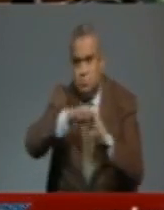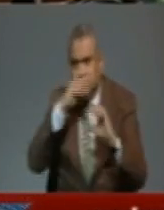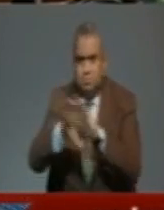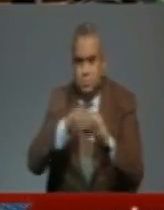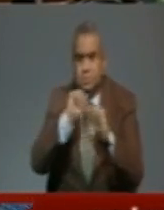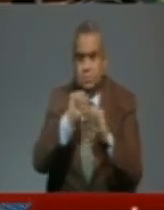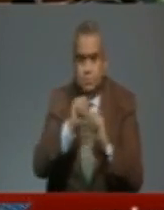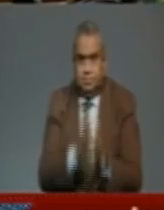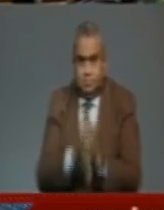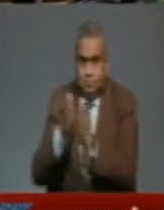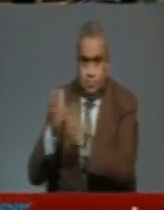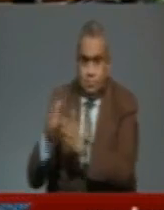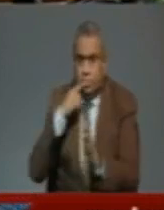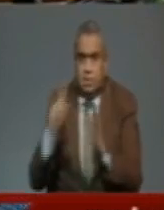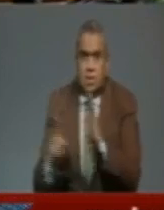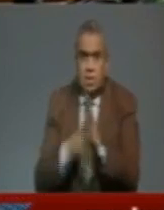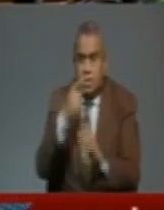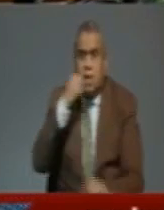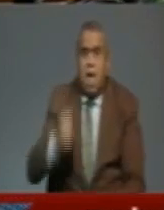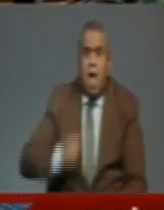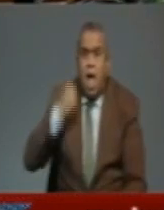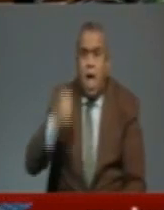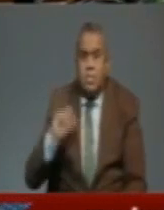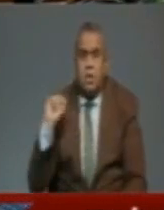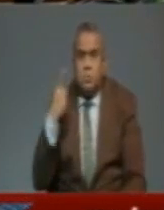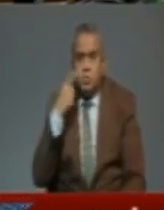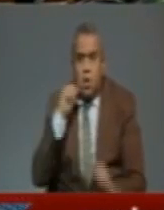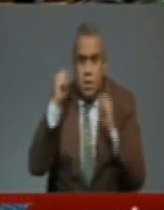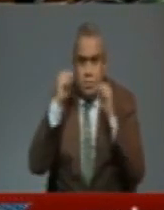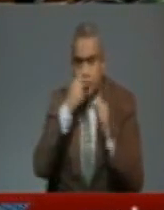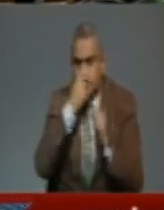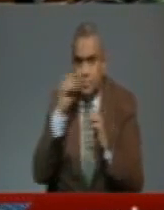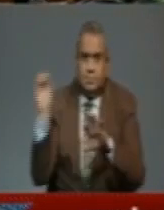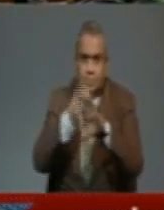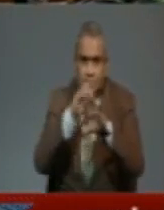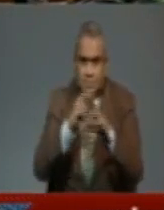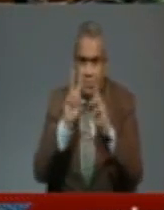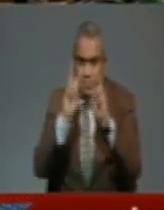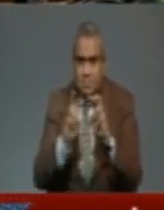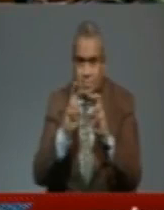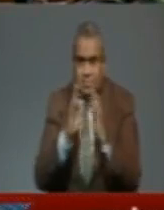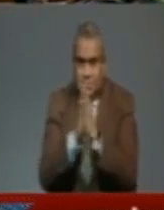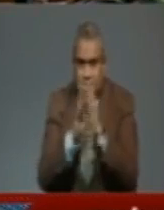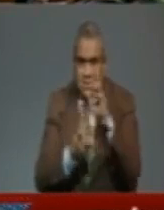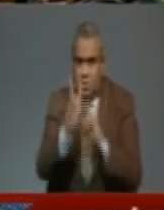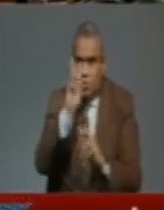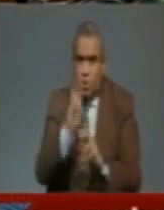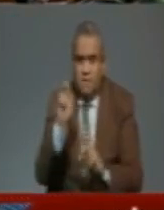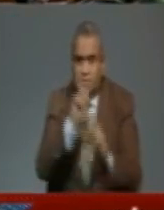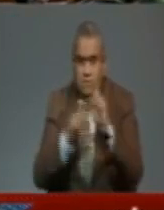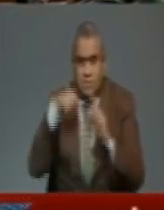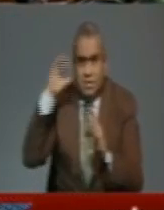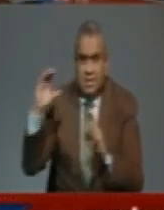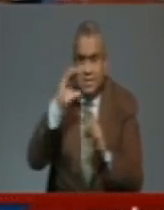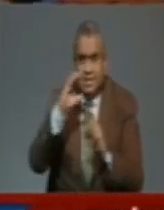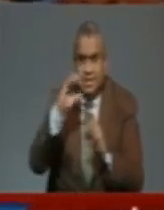الخط الاول من شبكه القطار الكهربائي السريع اللي بيربط من السخنه، هل يا كامل لو اتدخلت تزعل؟ تحت امر حضرتك. لو اتدخلت تزعل